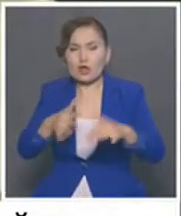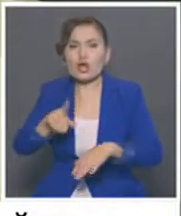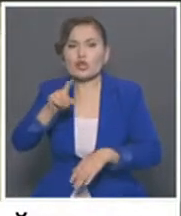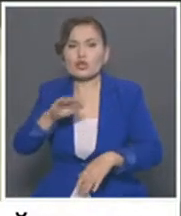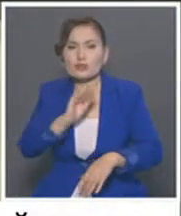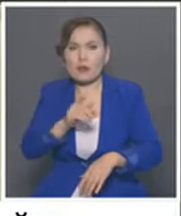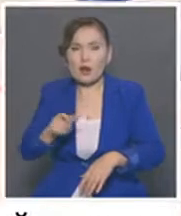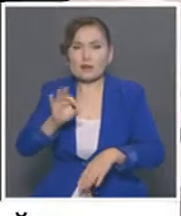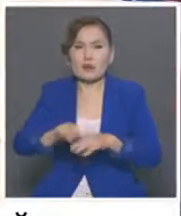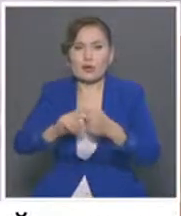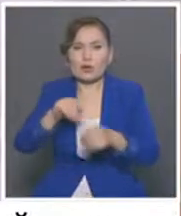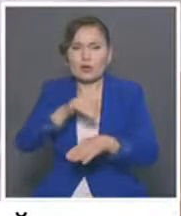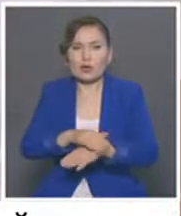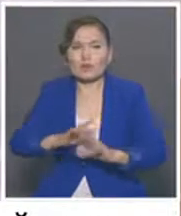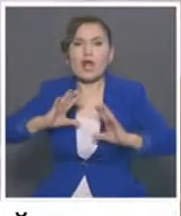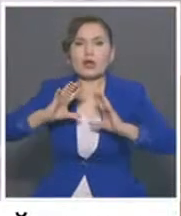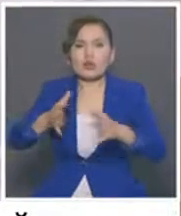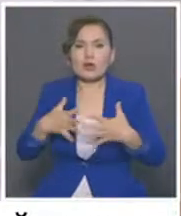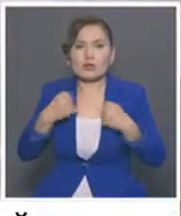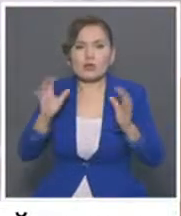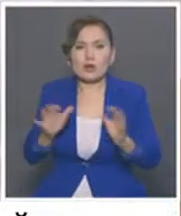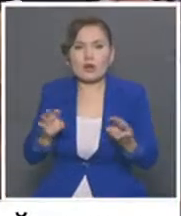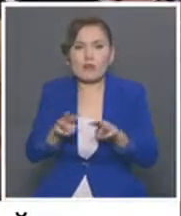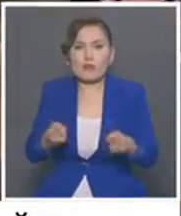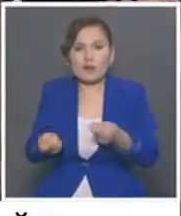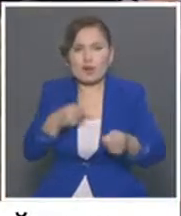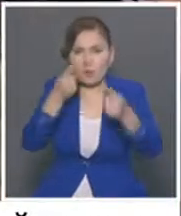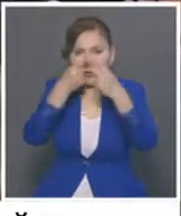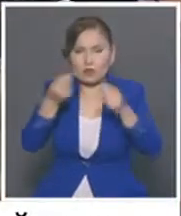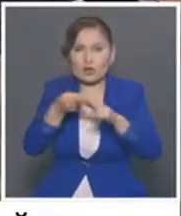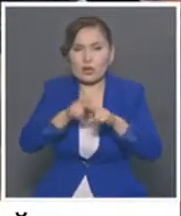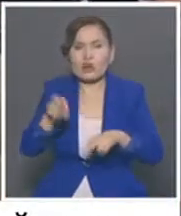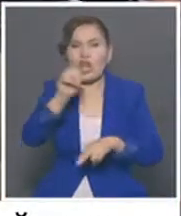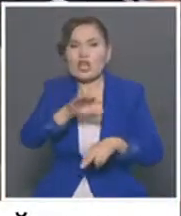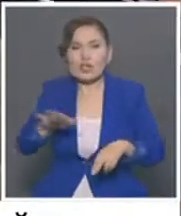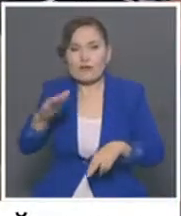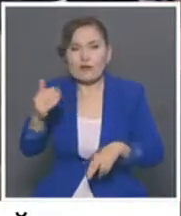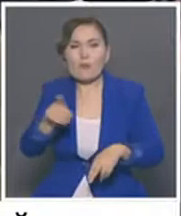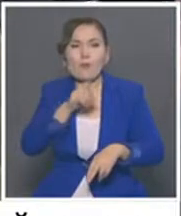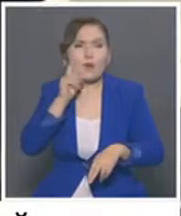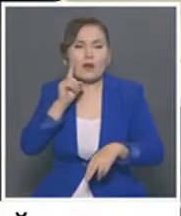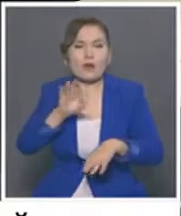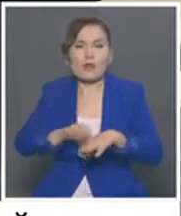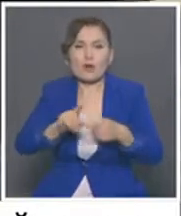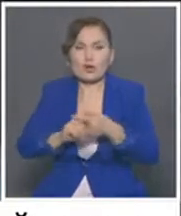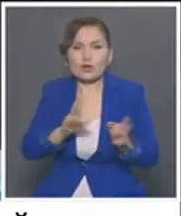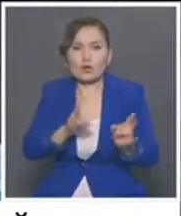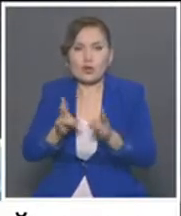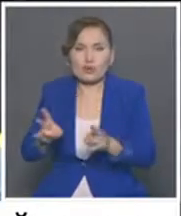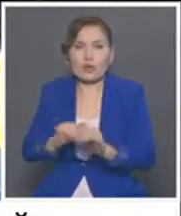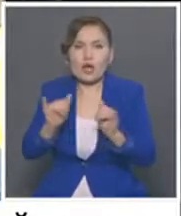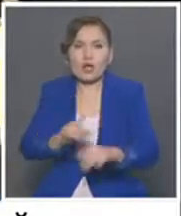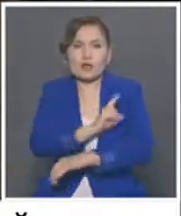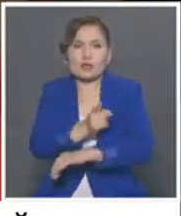адам коронавирус жұқтырған. Дүниежүзілік денсаулық сақтау ұйымының дерегінше Еуропада жастар арасында осы ауруға шалдығу оқиғаларының